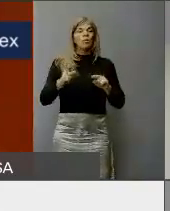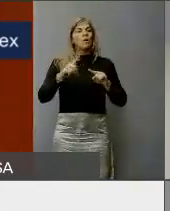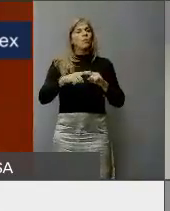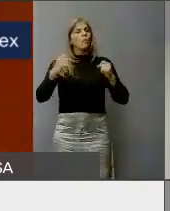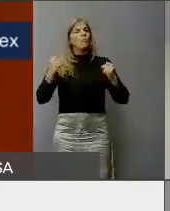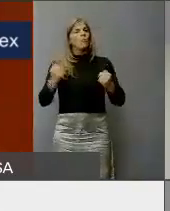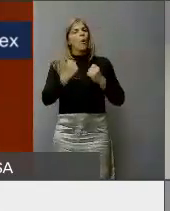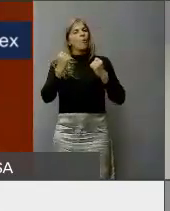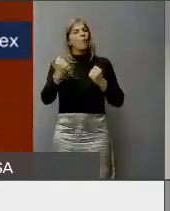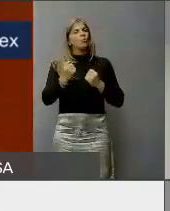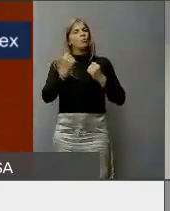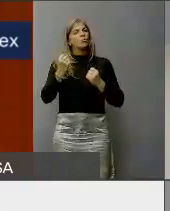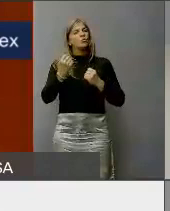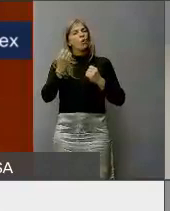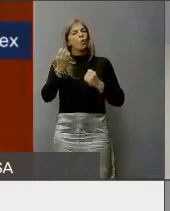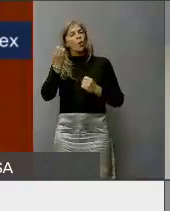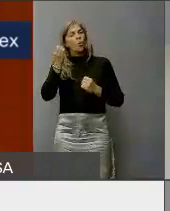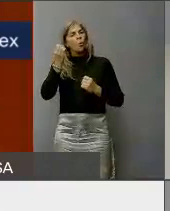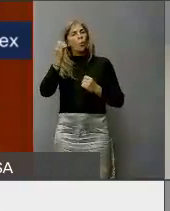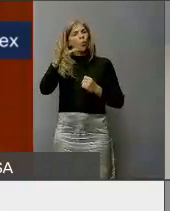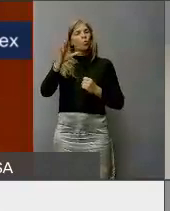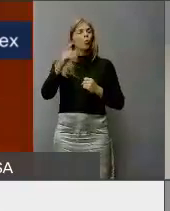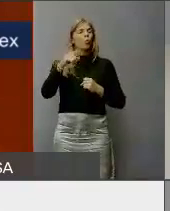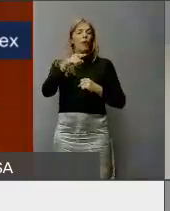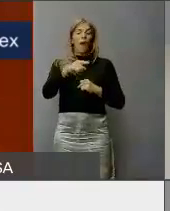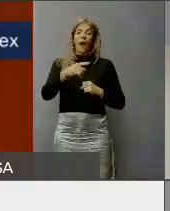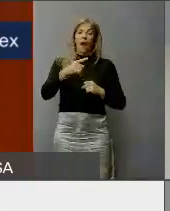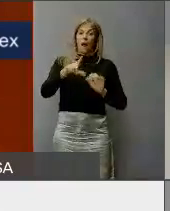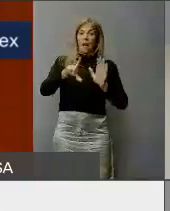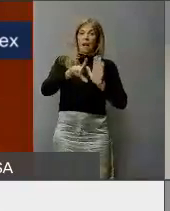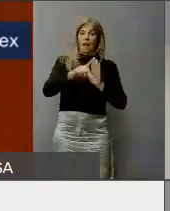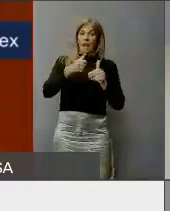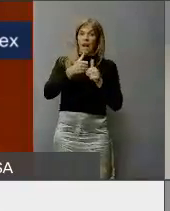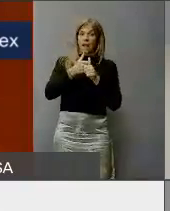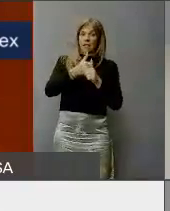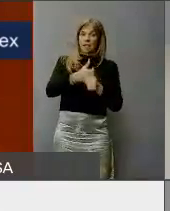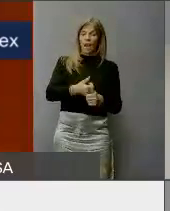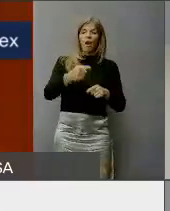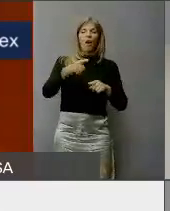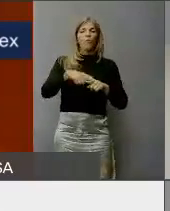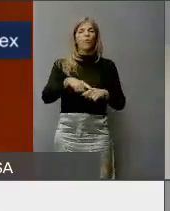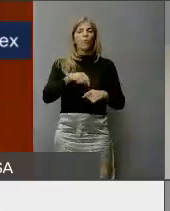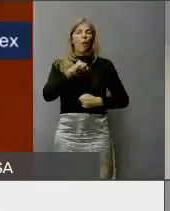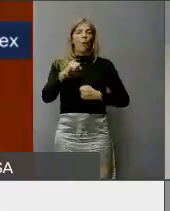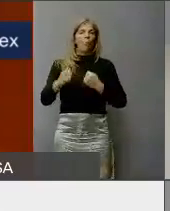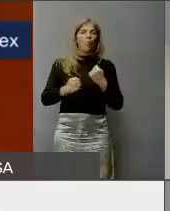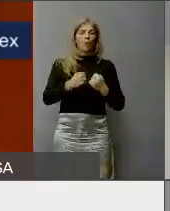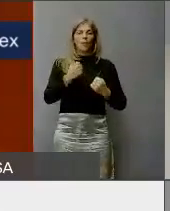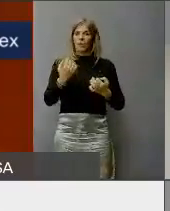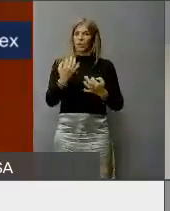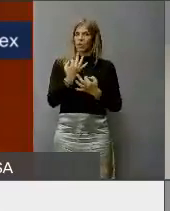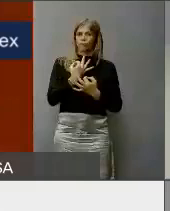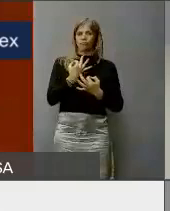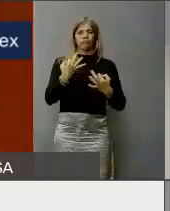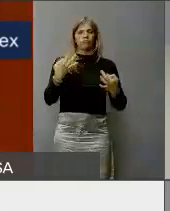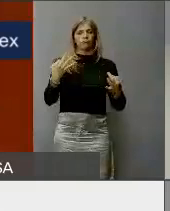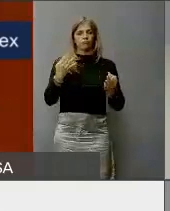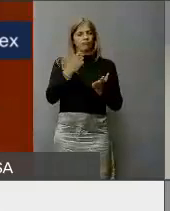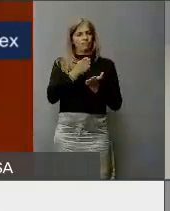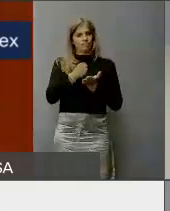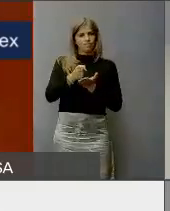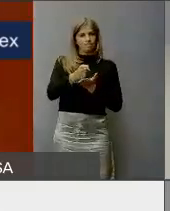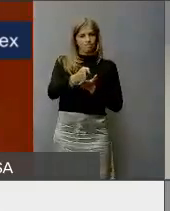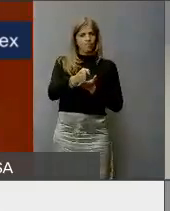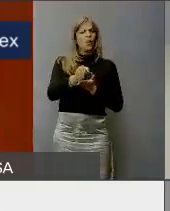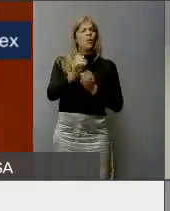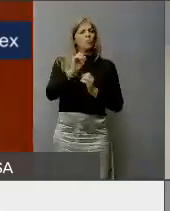della legalità e della correttezza di comportamenti proprio in relazione il suddetto in temi